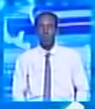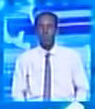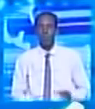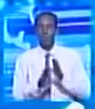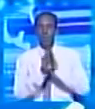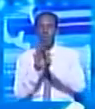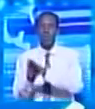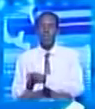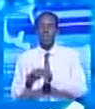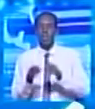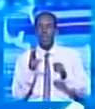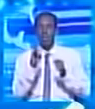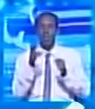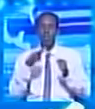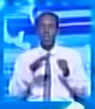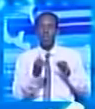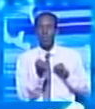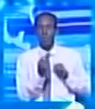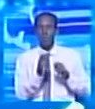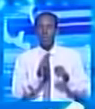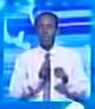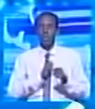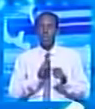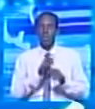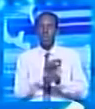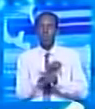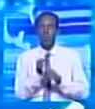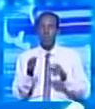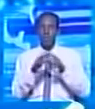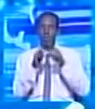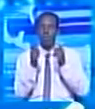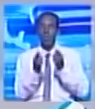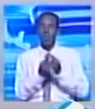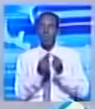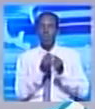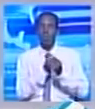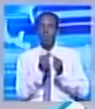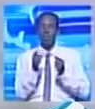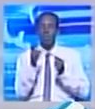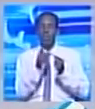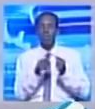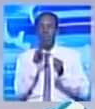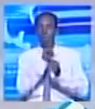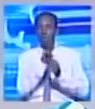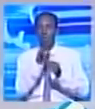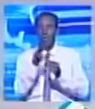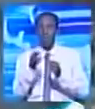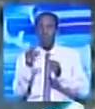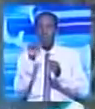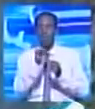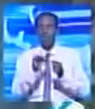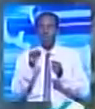Fait divers à présent, les gendarmes de la brigade Tadjoura et les éléments de la gendarmerie mobile en service de patrouille dans le secteur